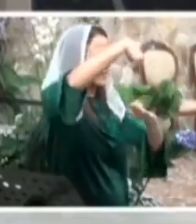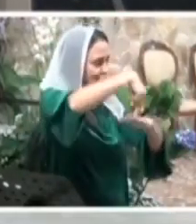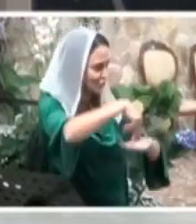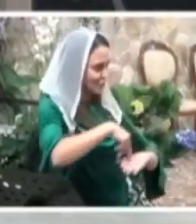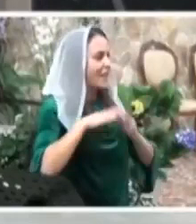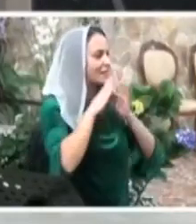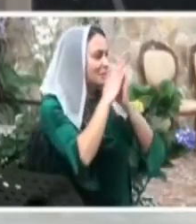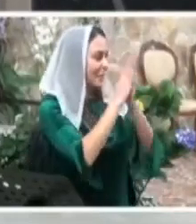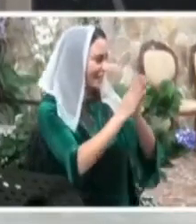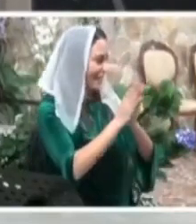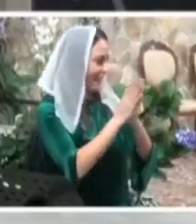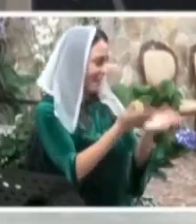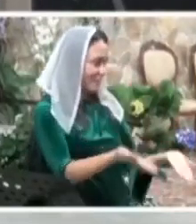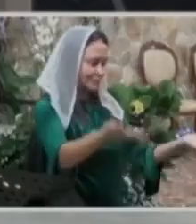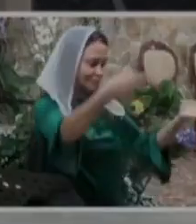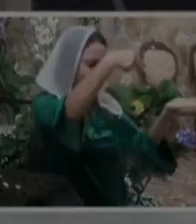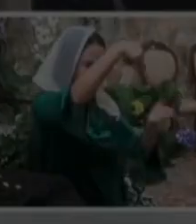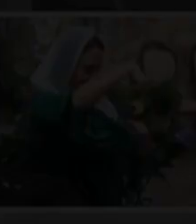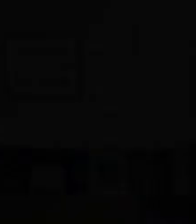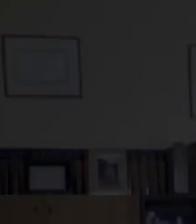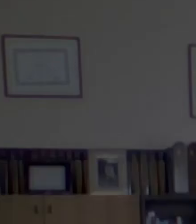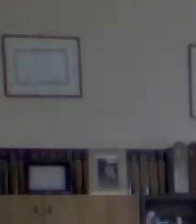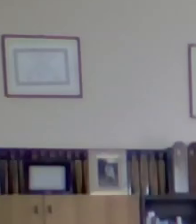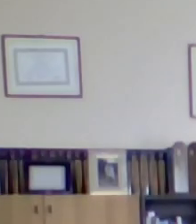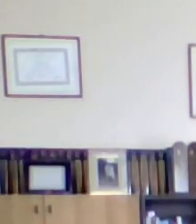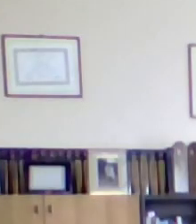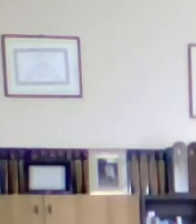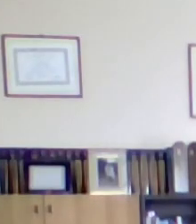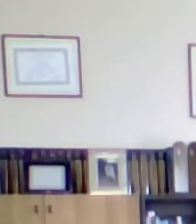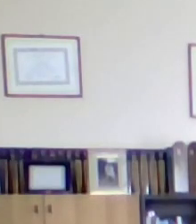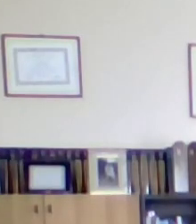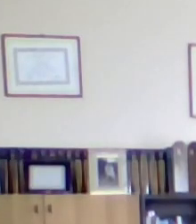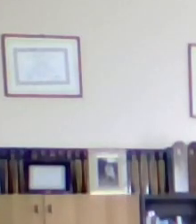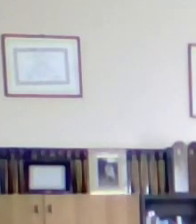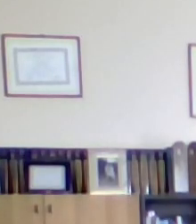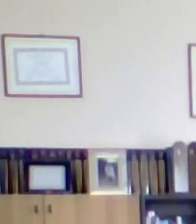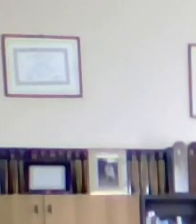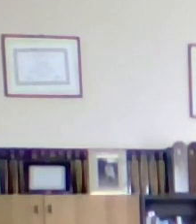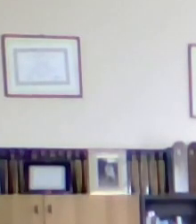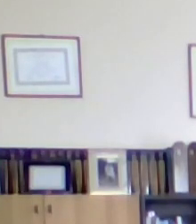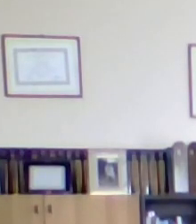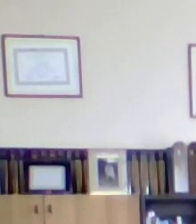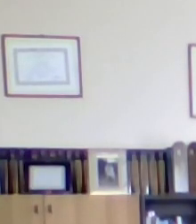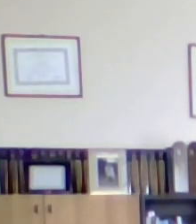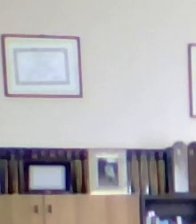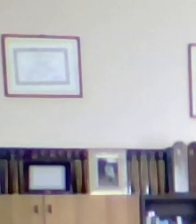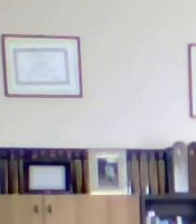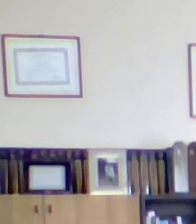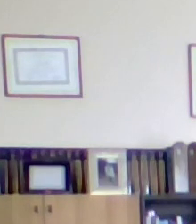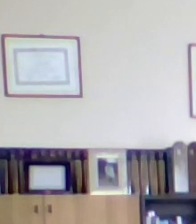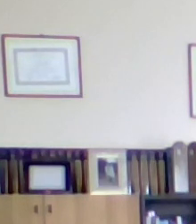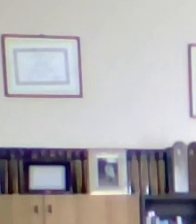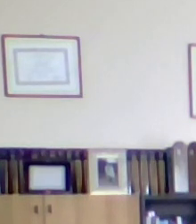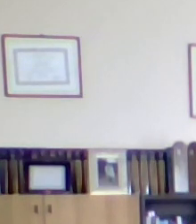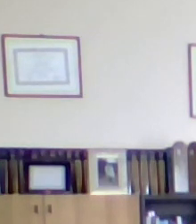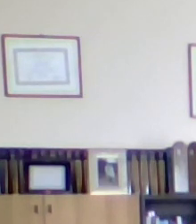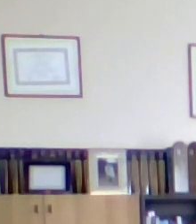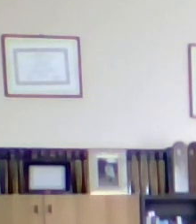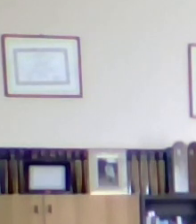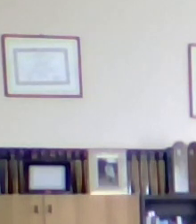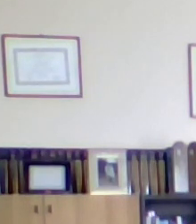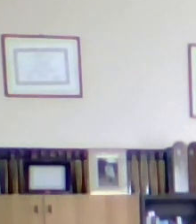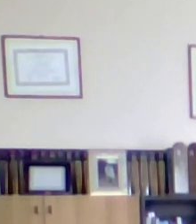piedi, fratelli. Gloria al Signore. Gloria a Dio, fratello, sorella. Sì, vogliamo che la